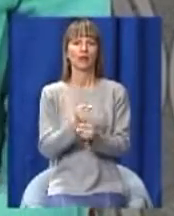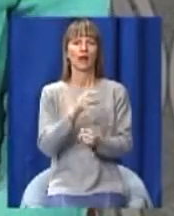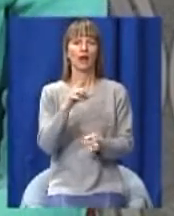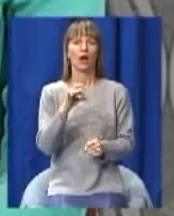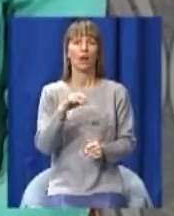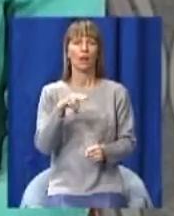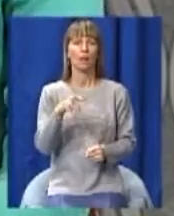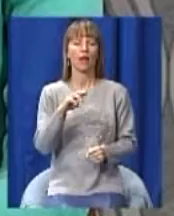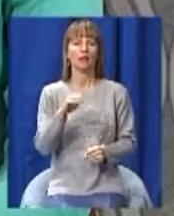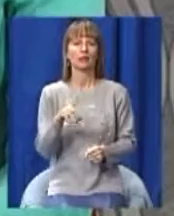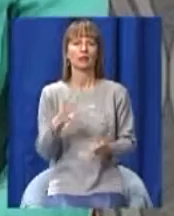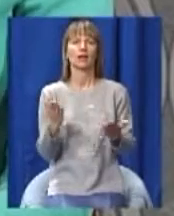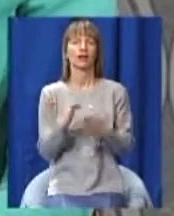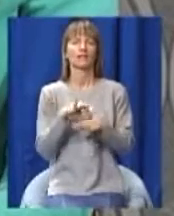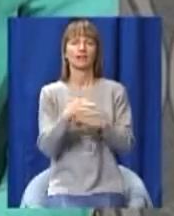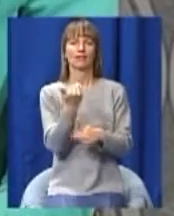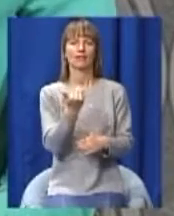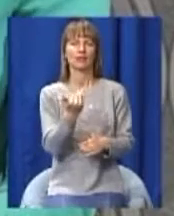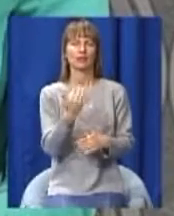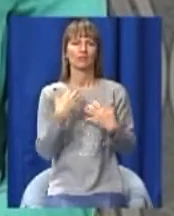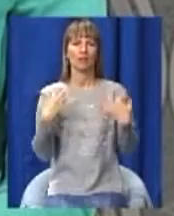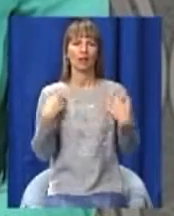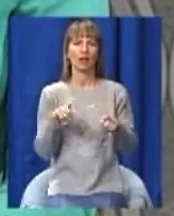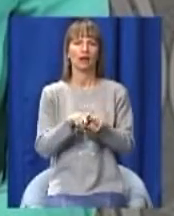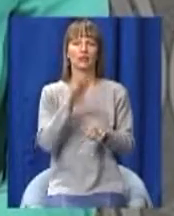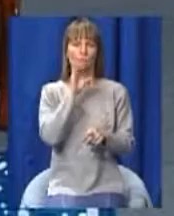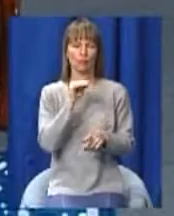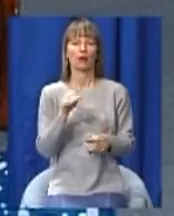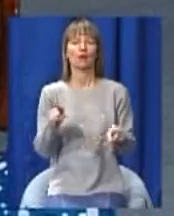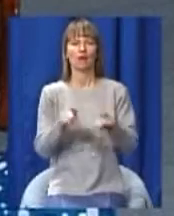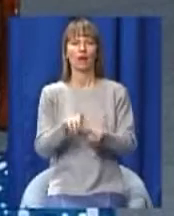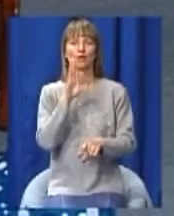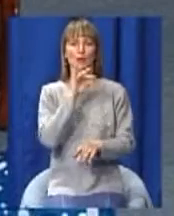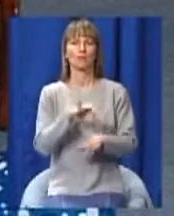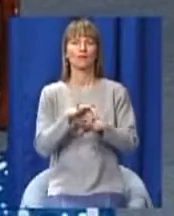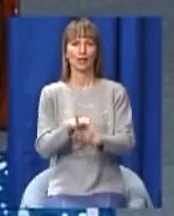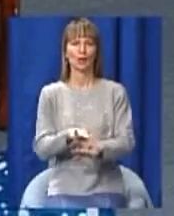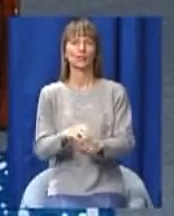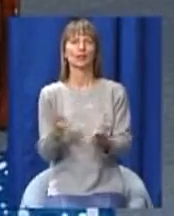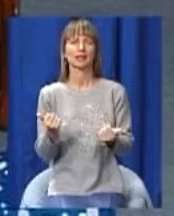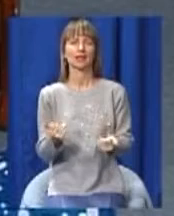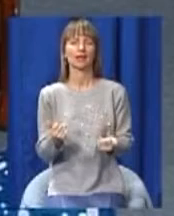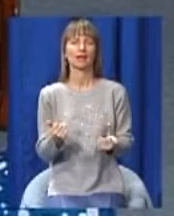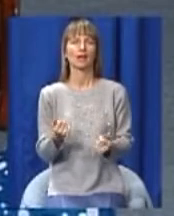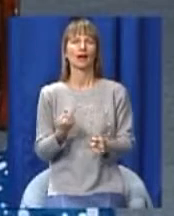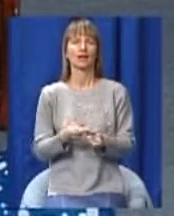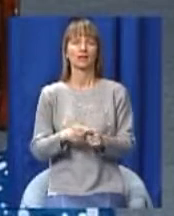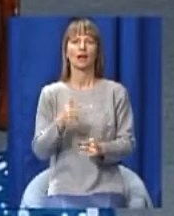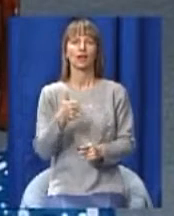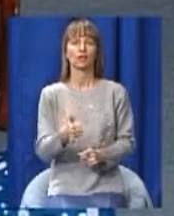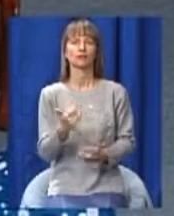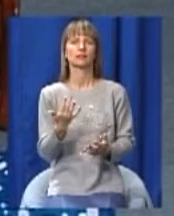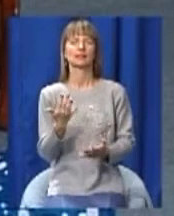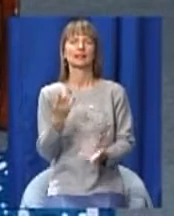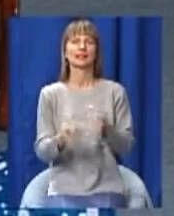твої тварини себе ведуть? Як цуцики, чи як котики, чи як ще хтось? Як собаки. Ведуть себе як собаки, так? Ну, це добре, оскільки